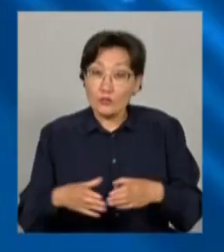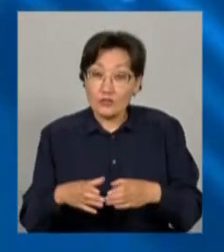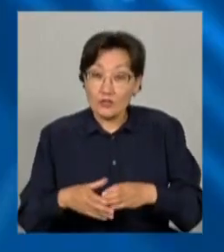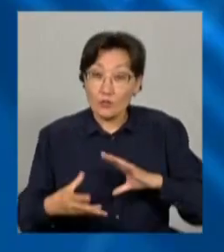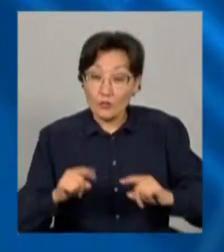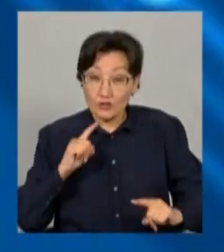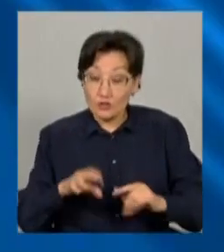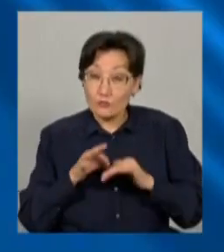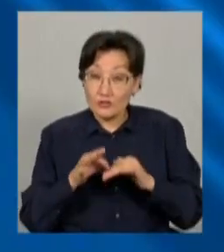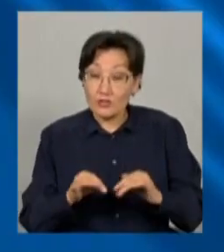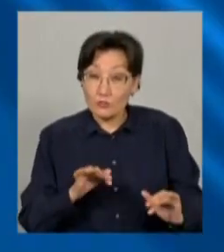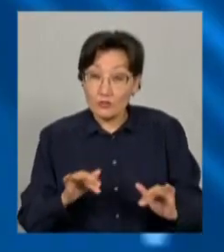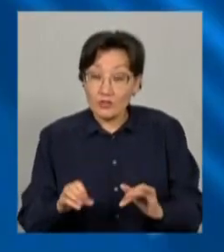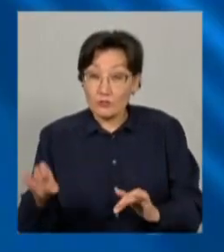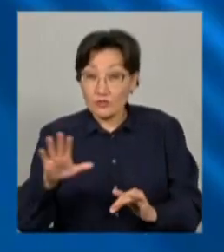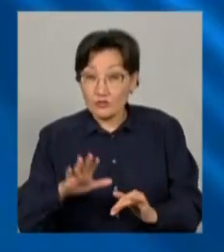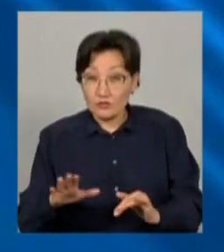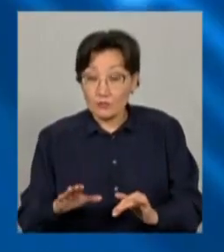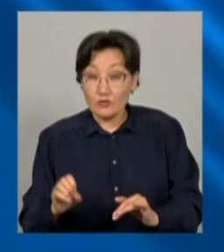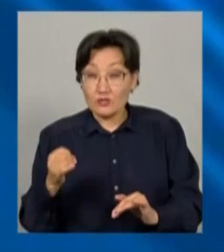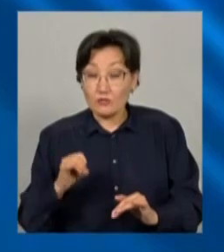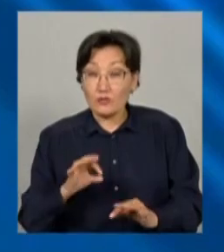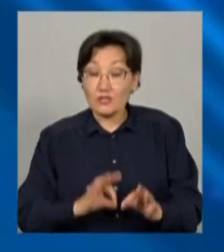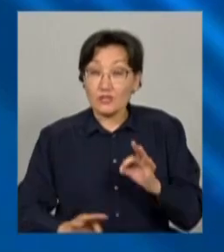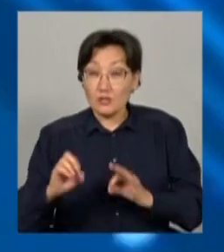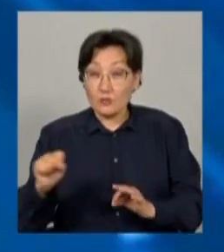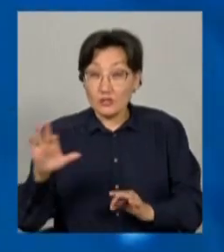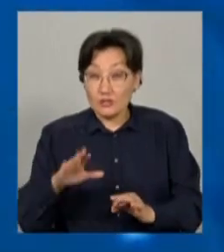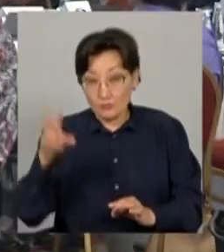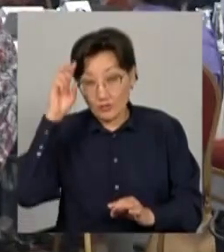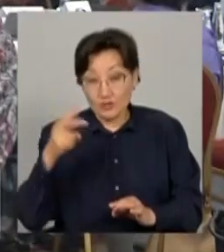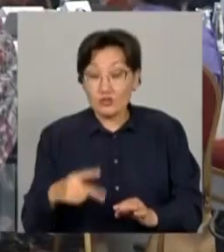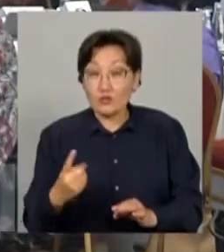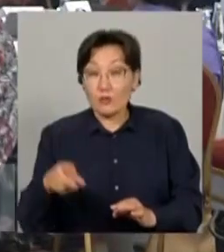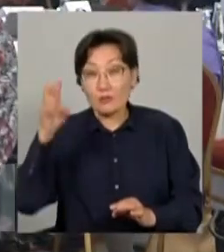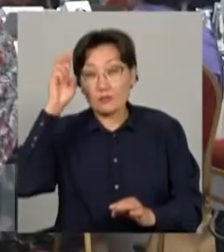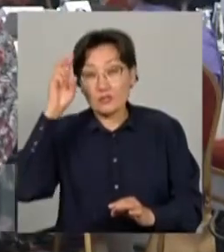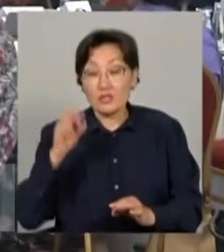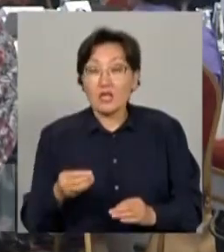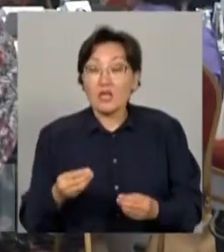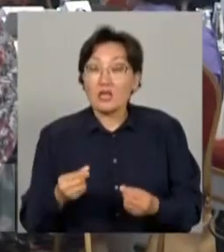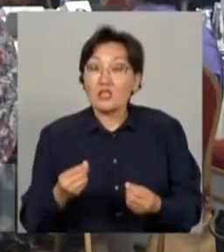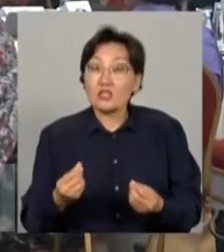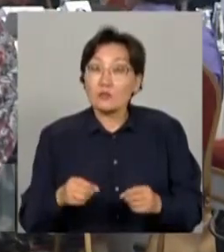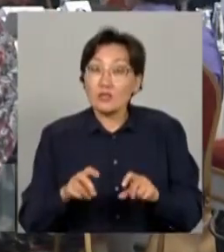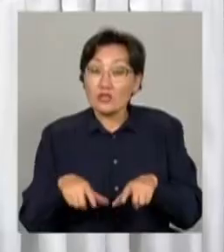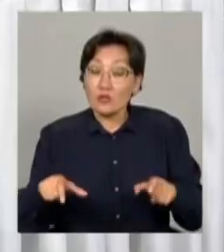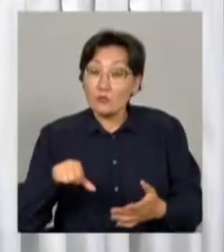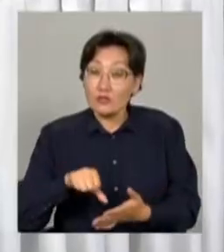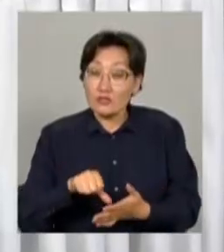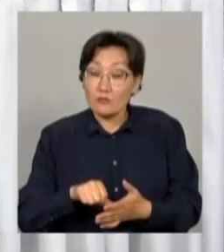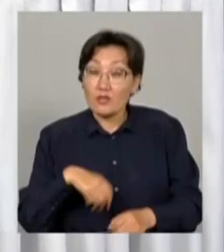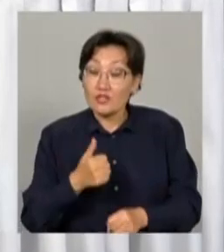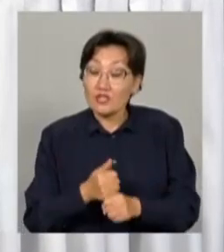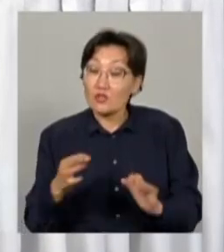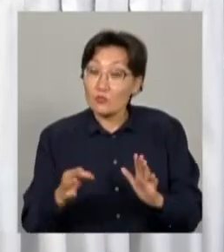пленарлық отырысы өтті. Шараға Еуропа және Оңтүстік-Шығыс Азия елдерінен 21 мемлекеттің қаржыгерлері қатысты. Мәжілістің